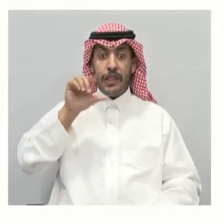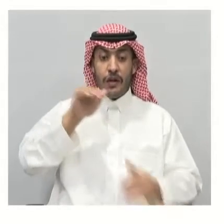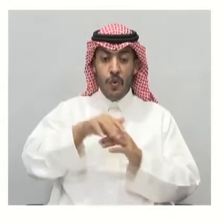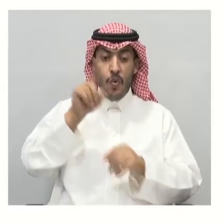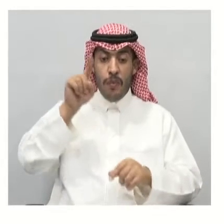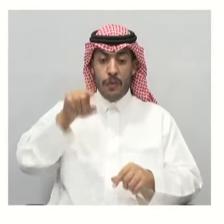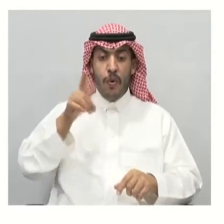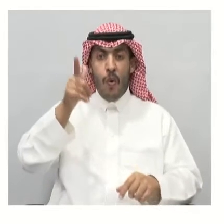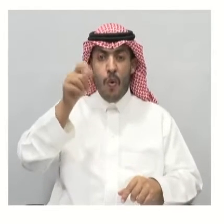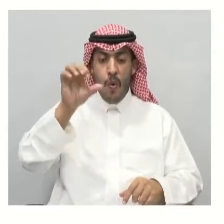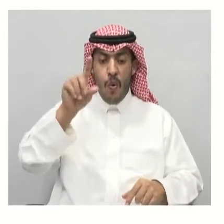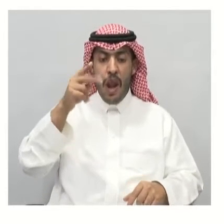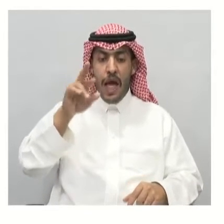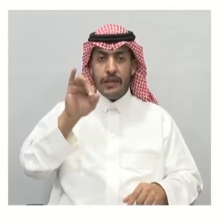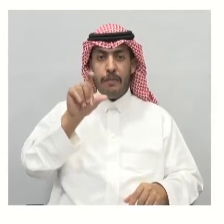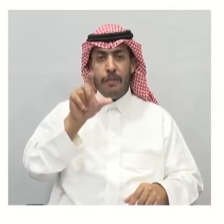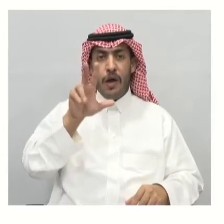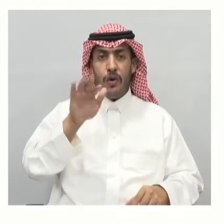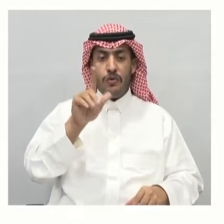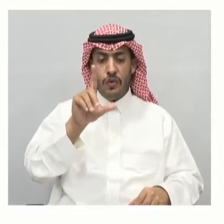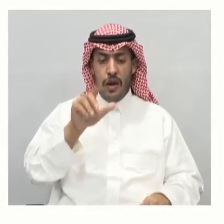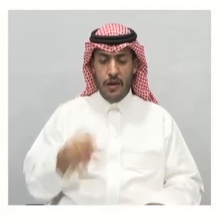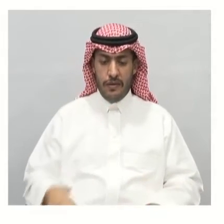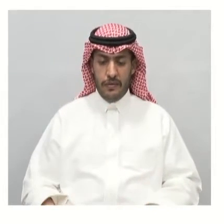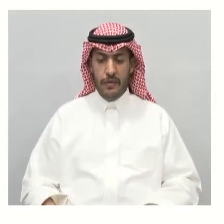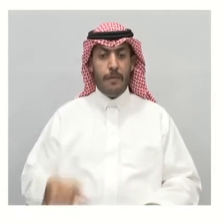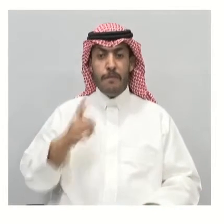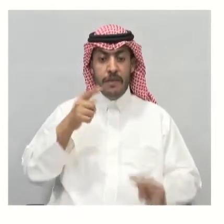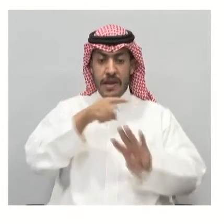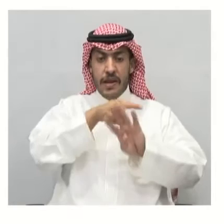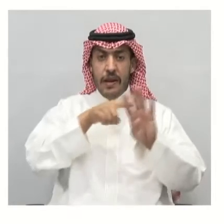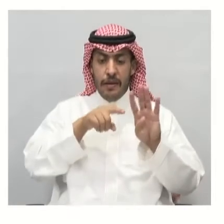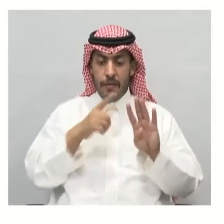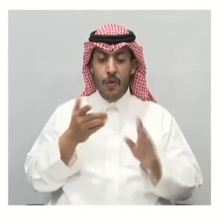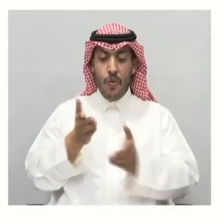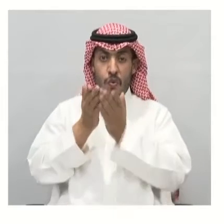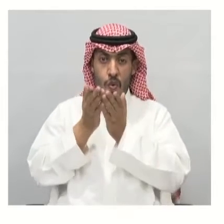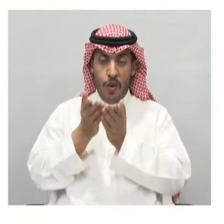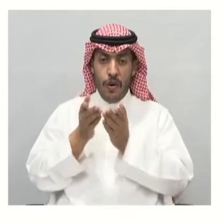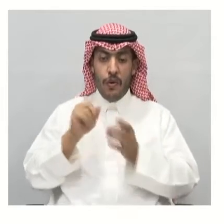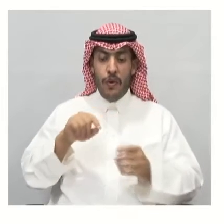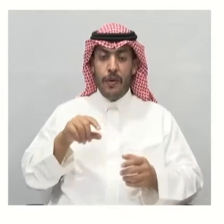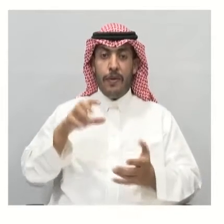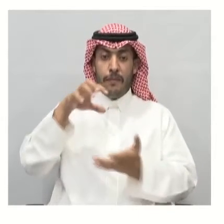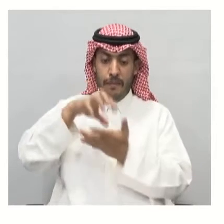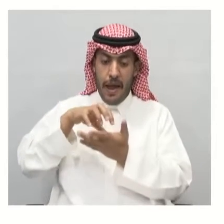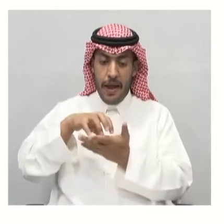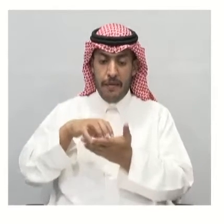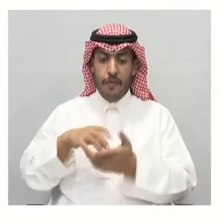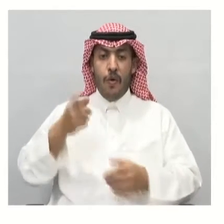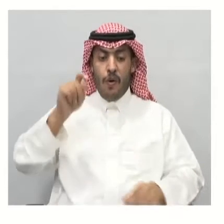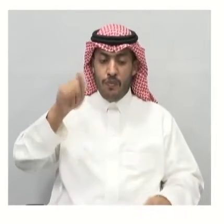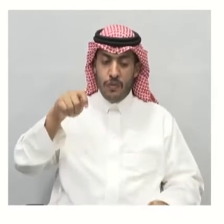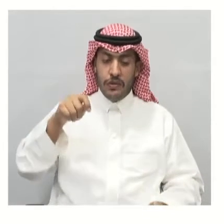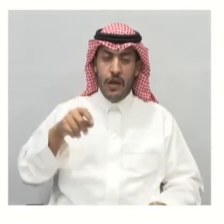الله اولو العزم من الرسل وهم نوح عليه السلام ابراهيم عليه السلام